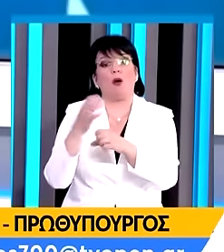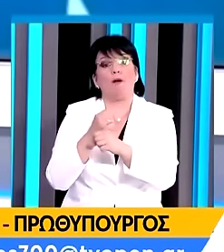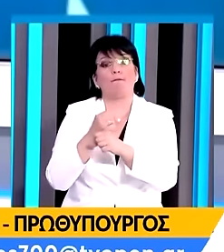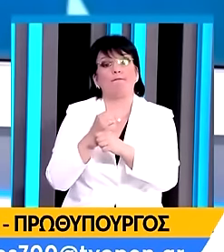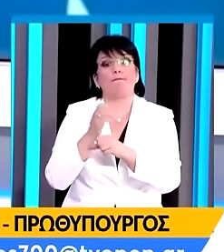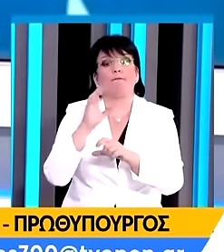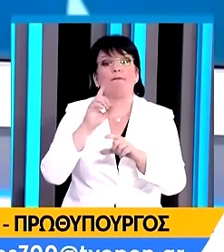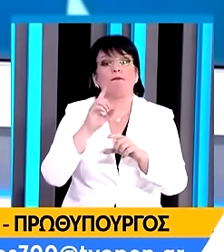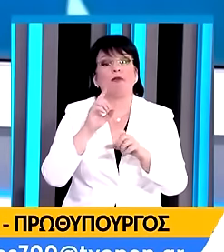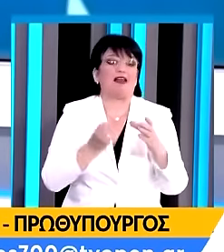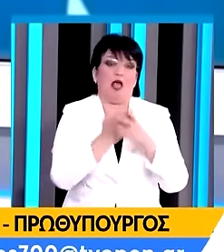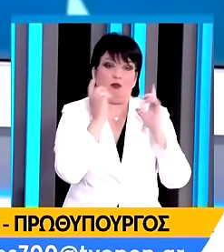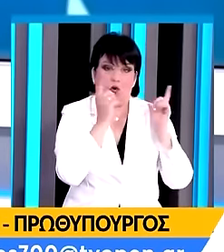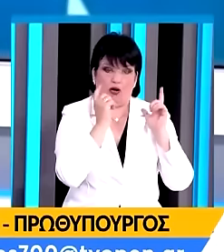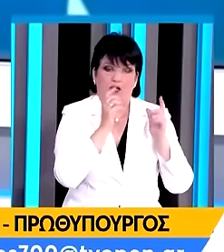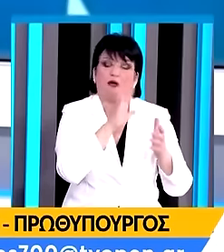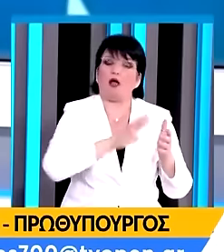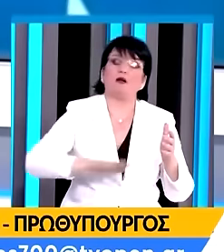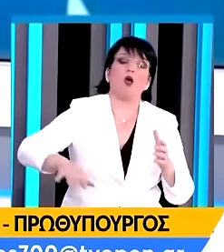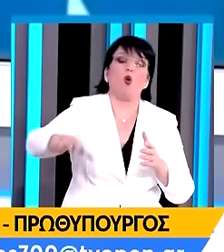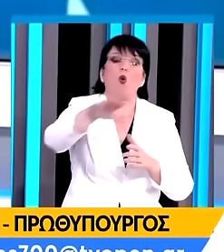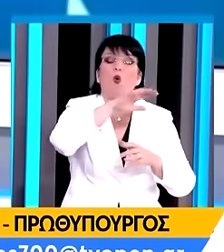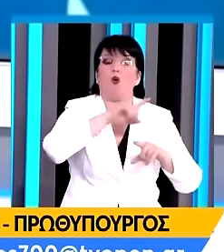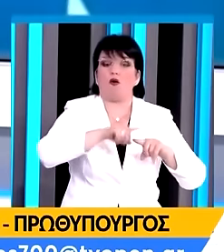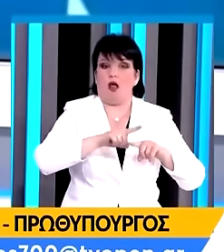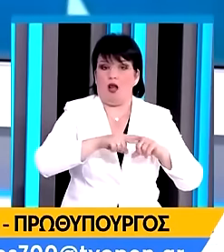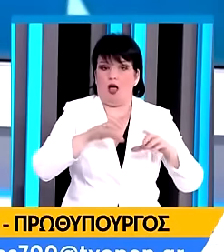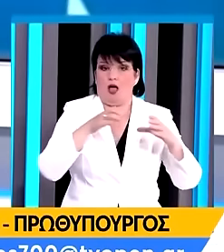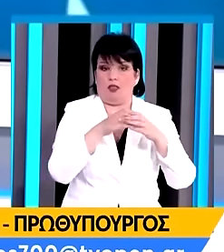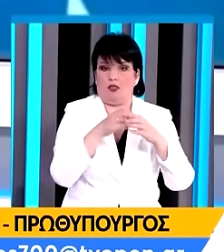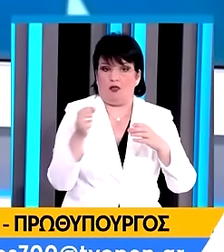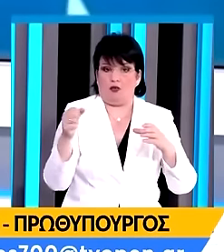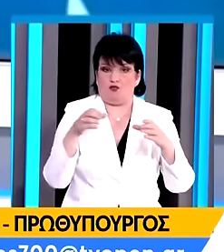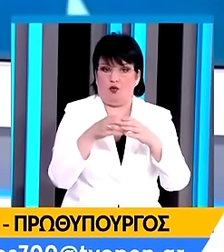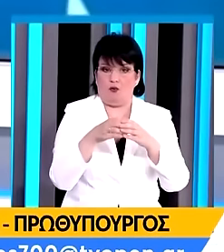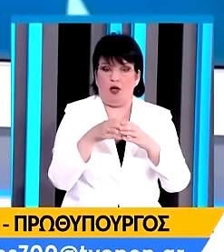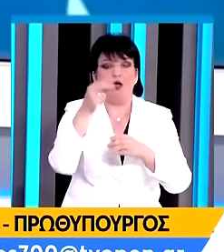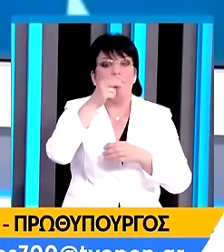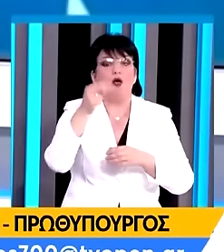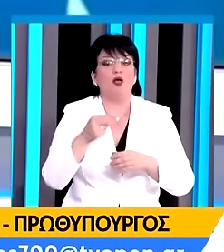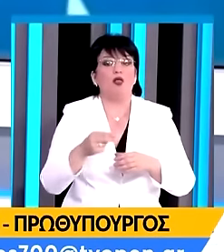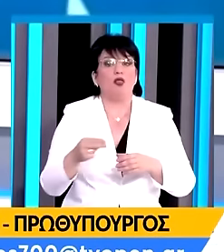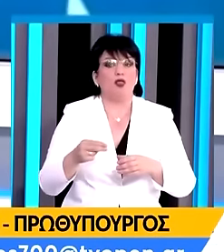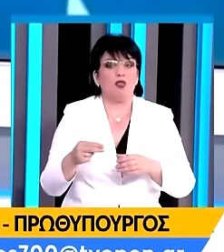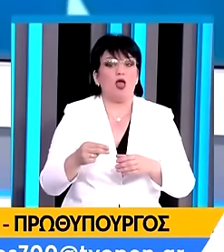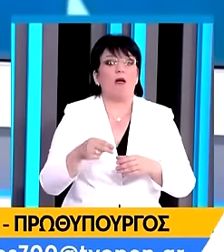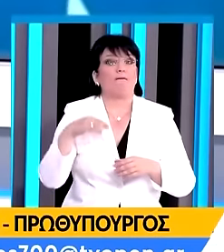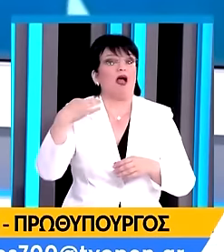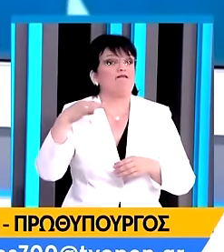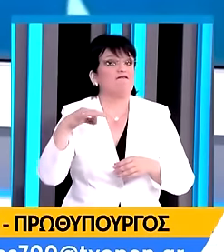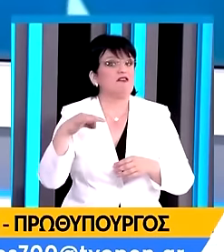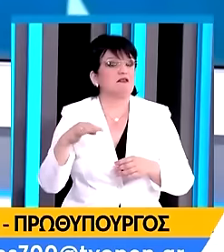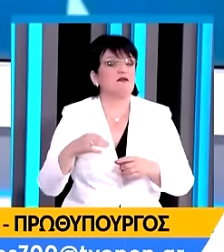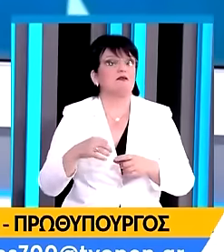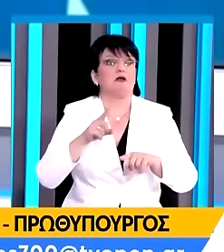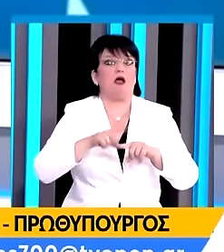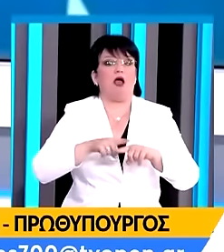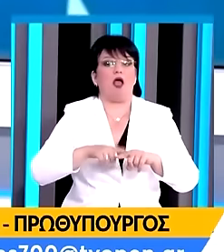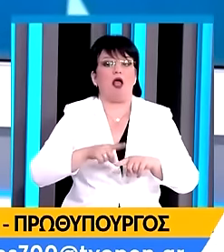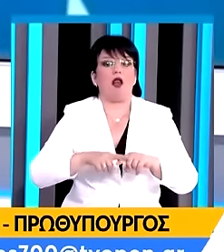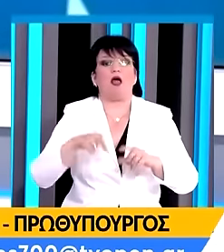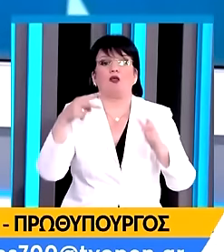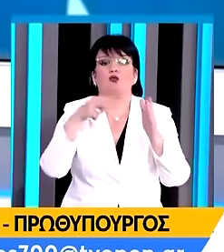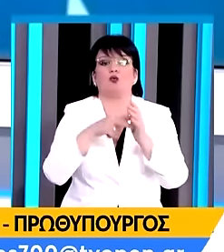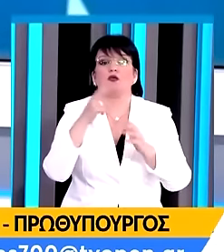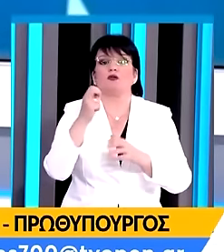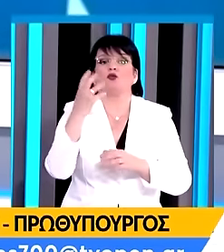σε όλη την ελληνική κοινωνία, ένα κεντροδεξιό κόμμα, αλλά στα ζητήματα τα οποία αφορούν τις πατριωτικές ευαισθησίες, η Ελλάδα του 2024